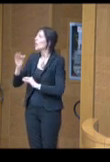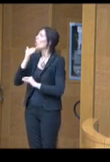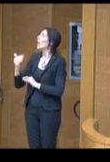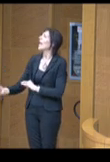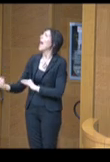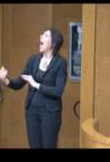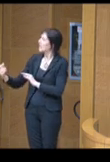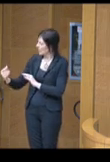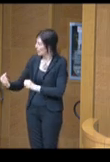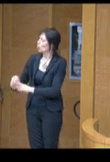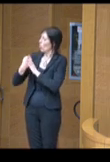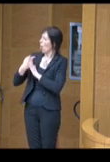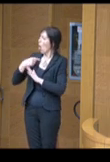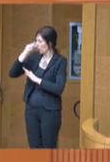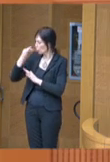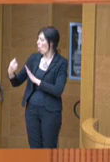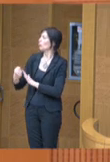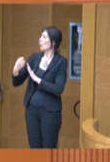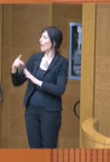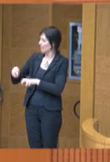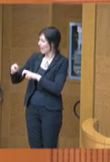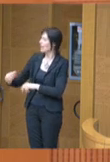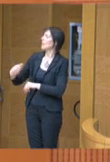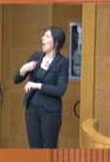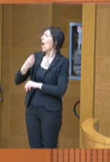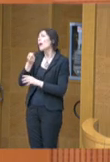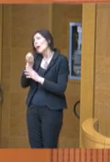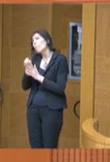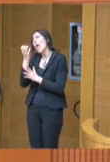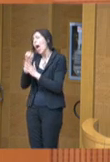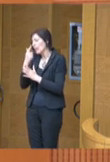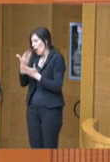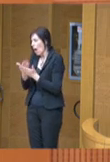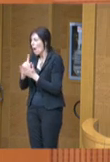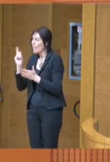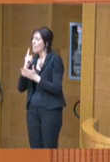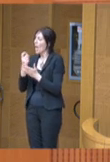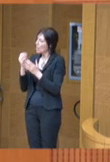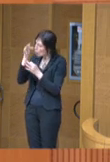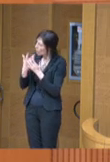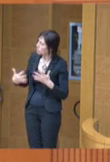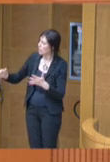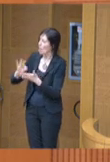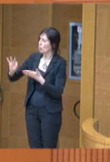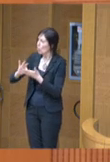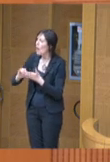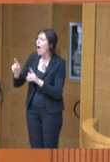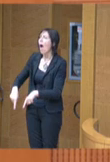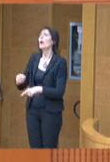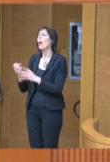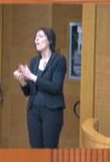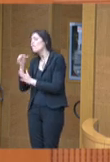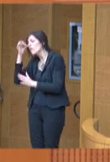giardinieri, quali piante si sarebbero meglio adattate al nostro contesto, focalizzando la nostra attenzione anche sulla cromaticità e profumazione dei